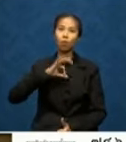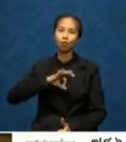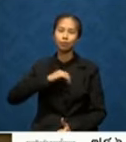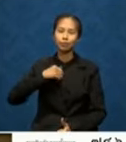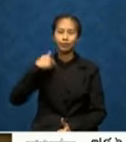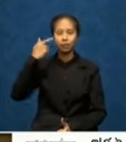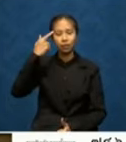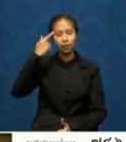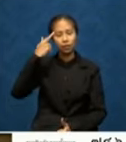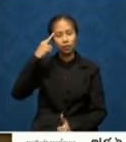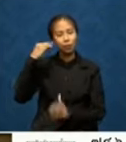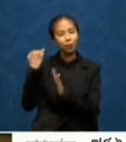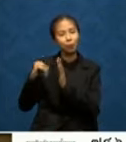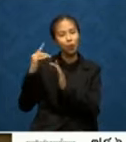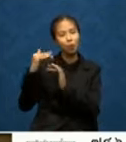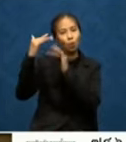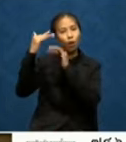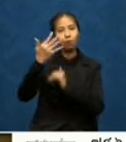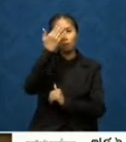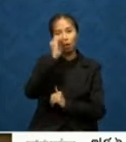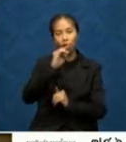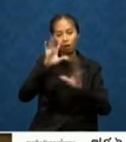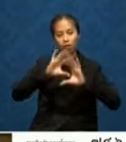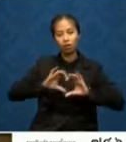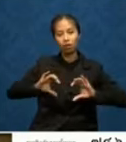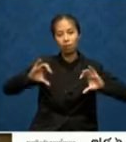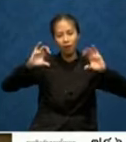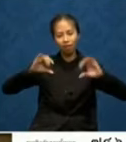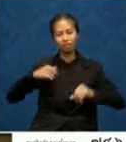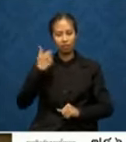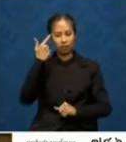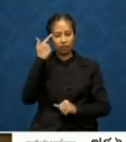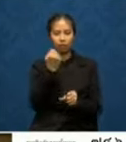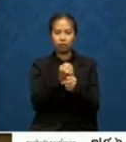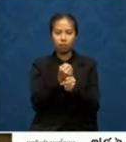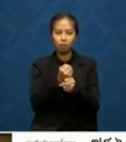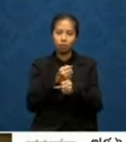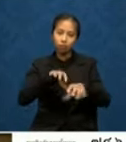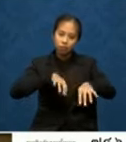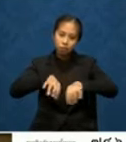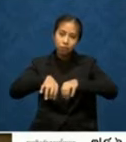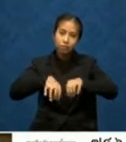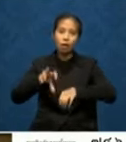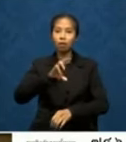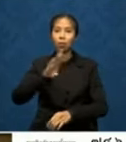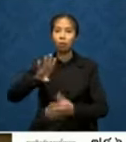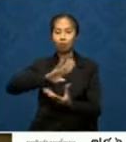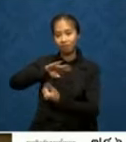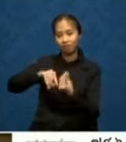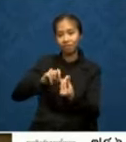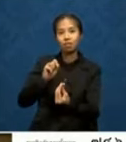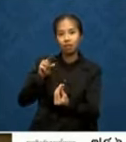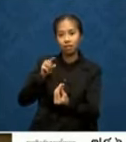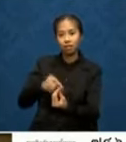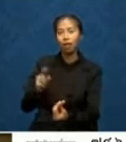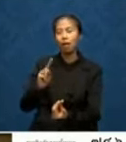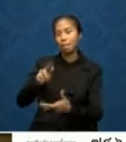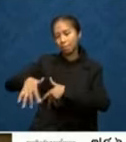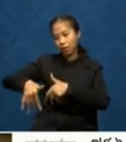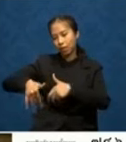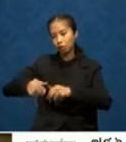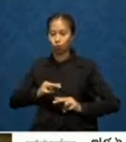ท่านรัฐบาลไม่ได้ให้ความสำคัญต่อการจัดทำนโยบายเพื่อจัดระบบเศรษฐกิจให้ประชาชนสามารถพึ่งพาตนเอง